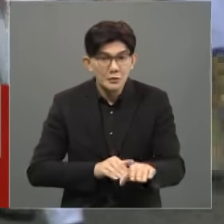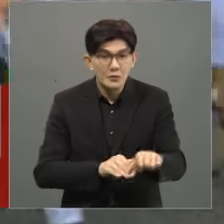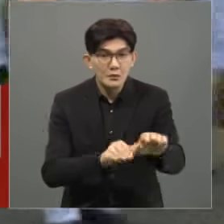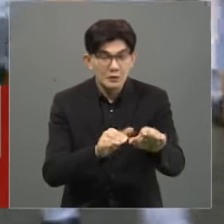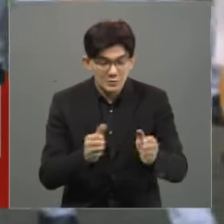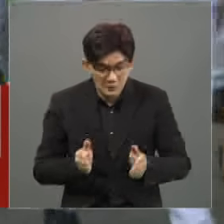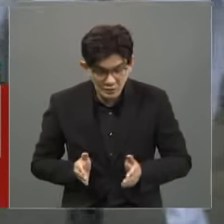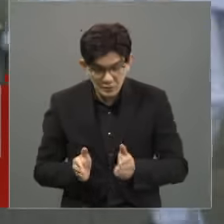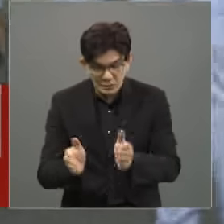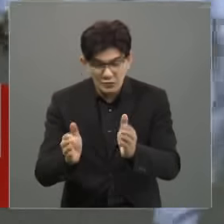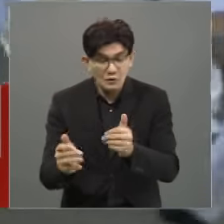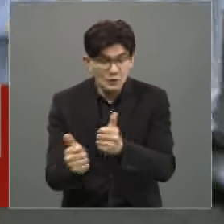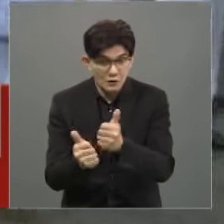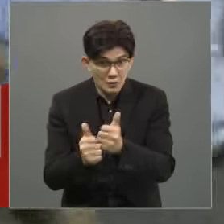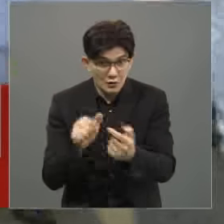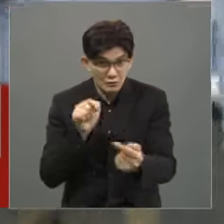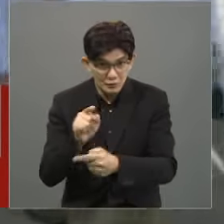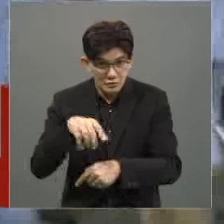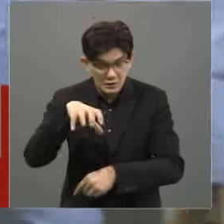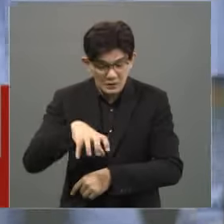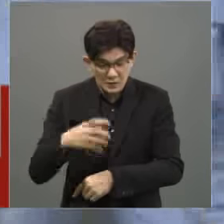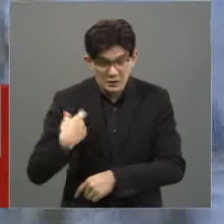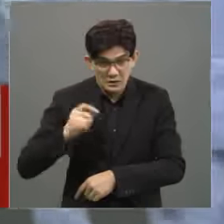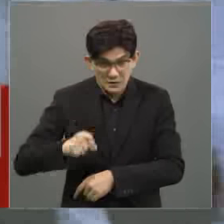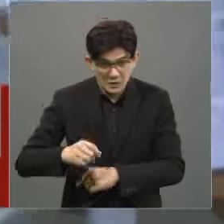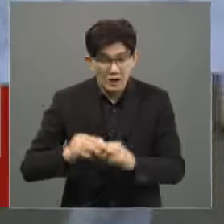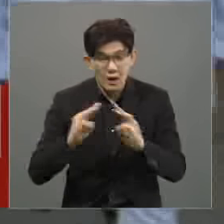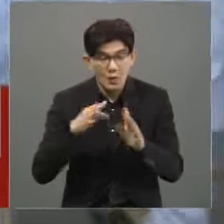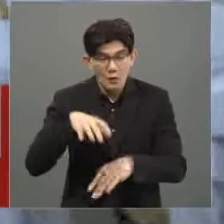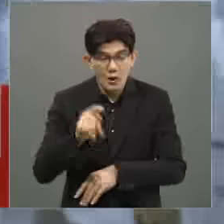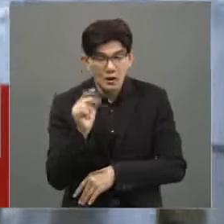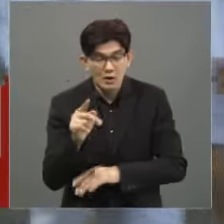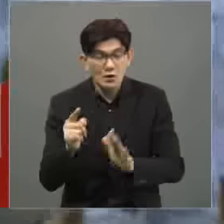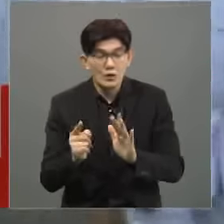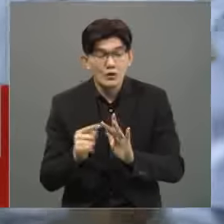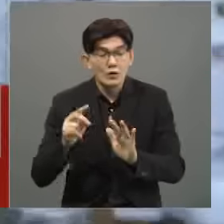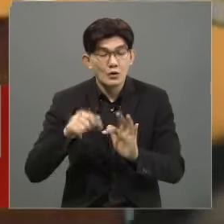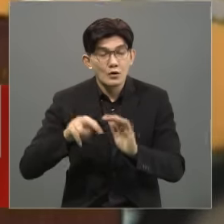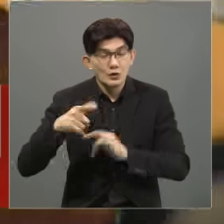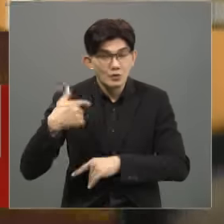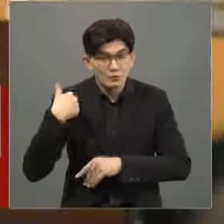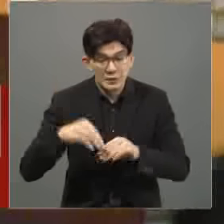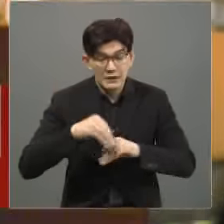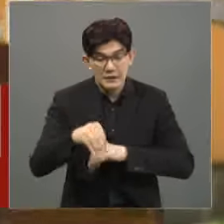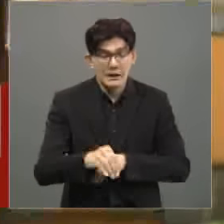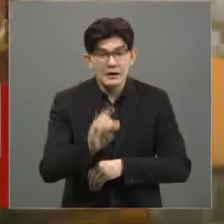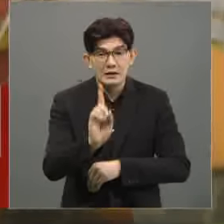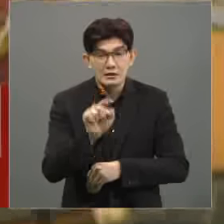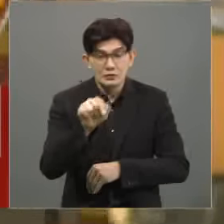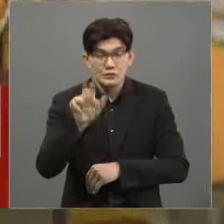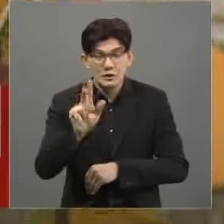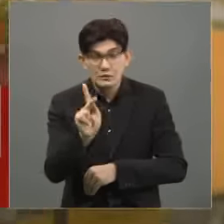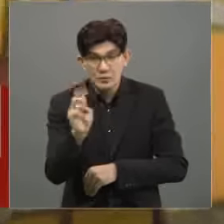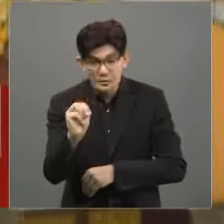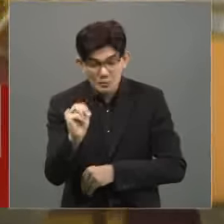ช้เส้นทางถนนสายรองผ่านสำนักงานอัยการวัดทุ่งศรีเมืองวัดมณีวนารามระยะทาง 1.3 กิโลเมตรรวมจ